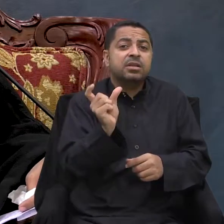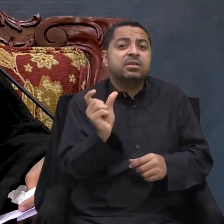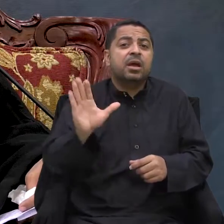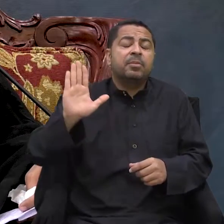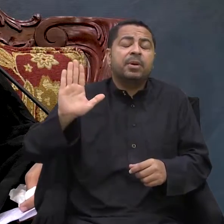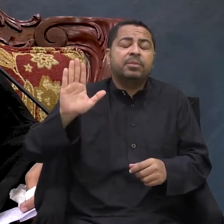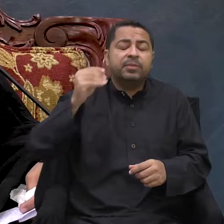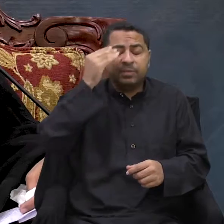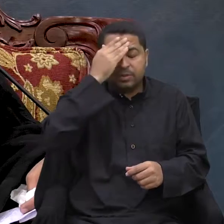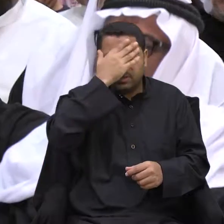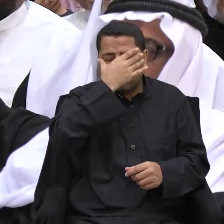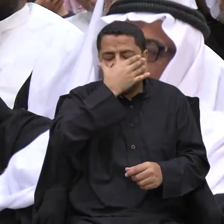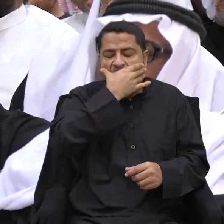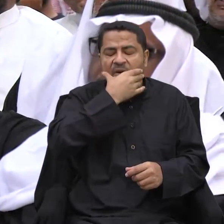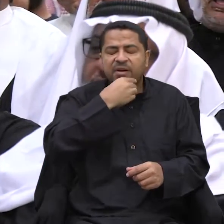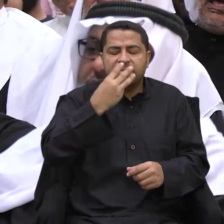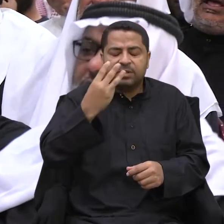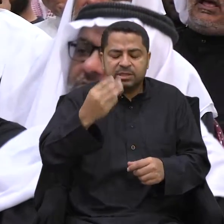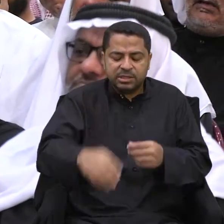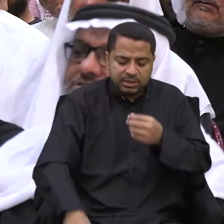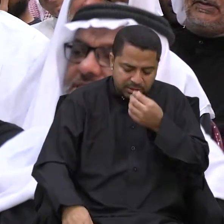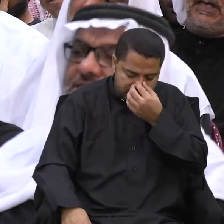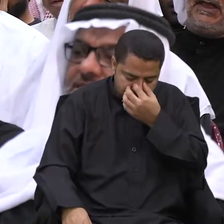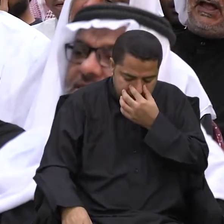المصطفى محمد.